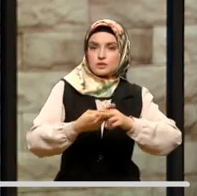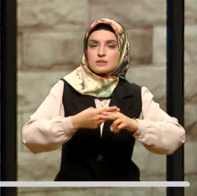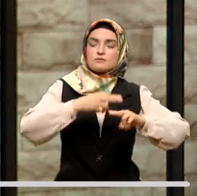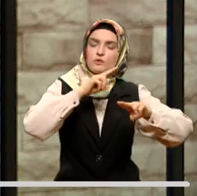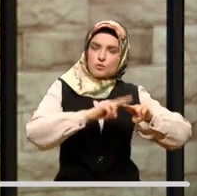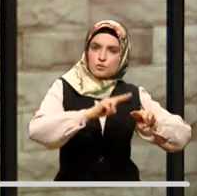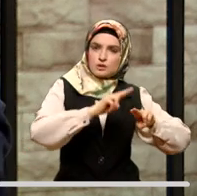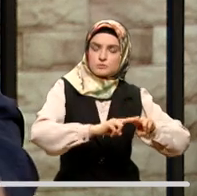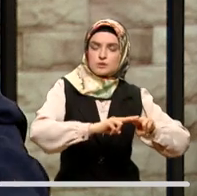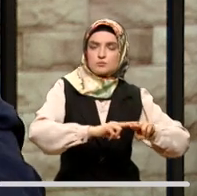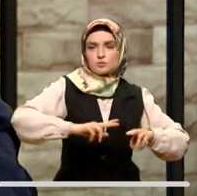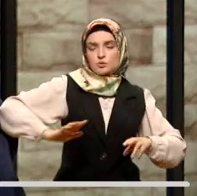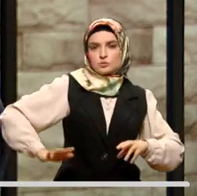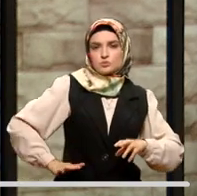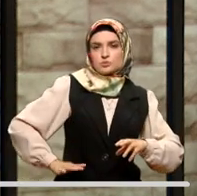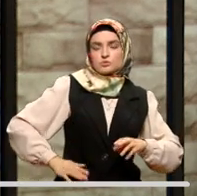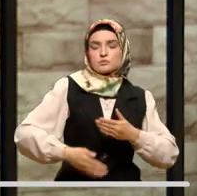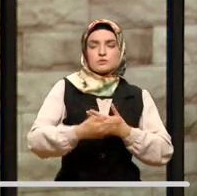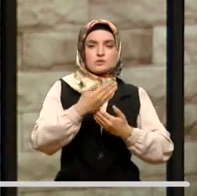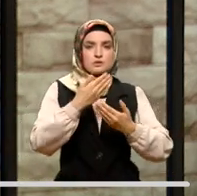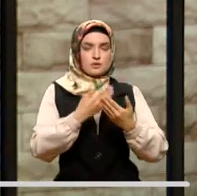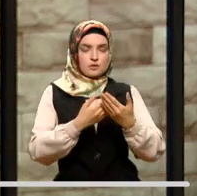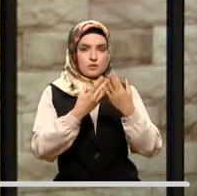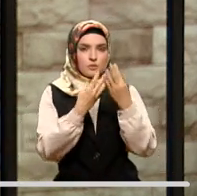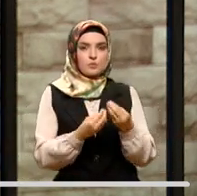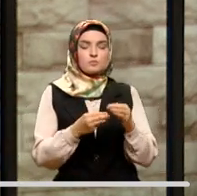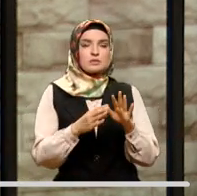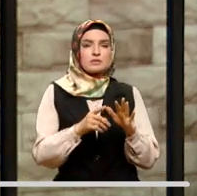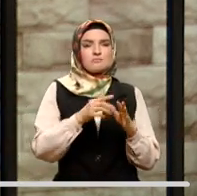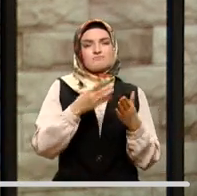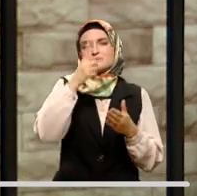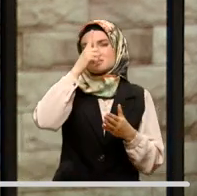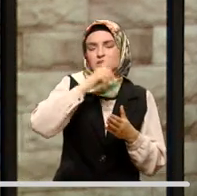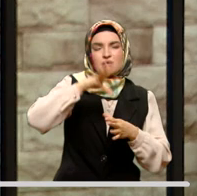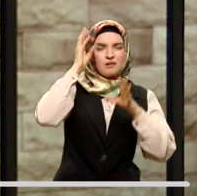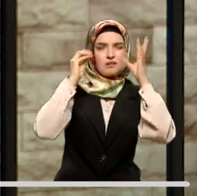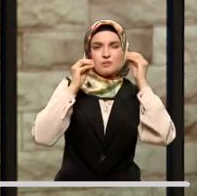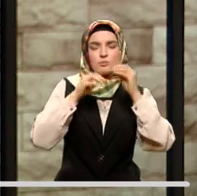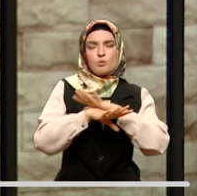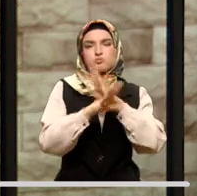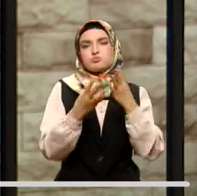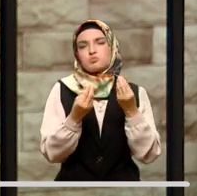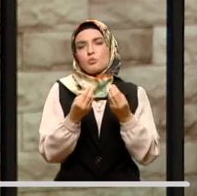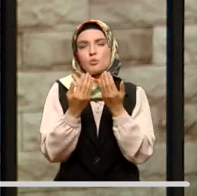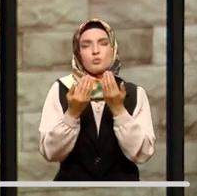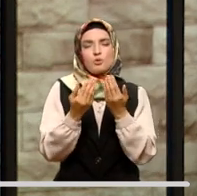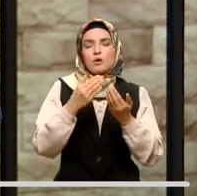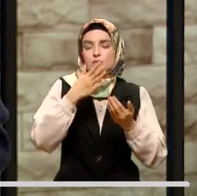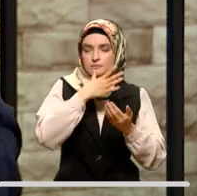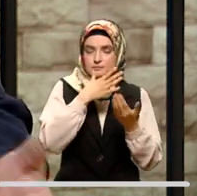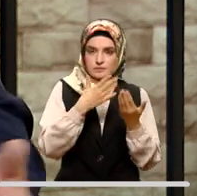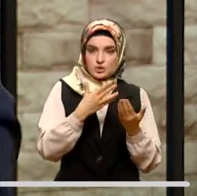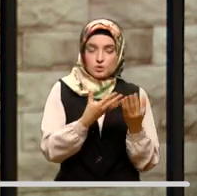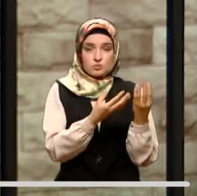öğretmelerinizle çocuğunuza öncü olmazsanız sadece ezberletmişsiniz. Bir sürü duayı biliyor, bir sürü